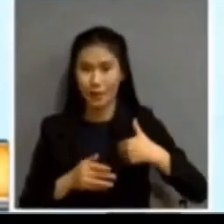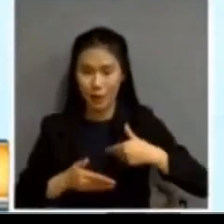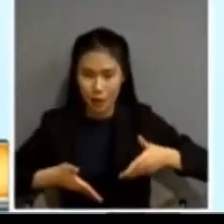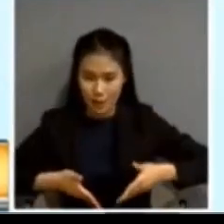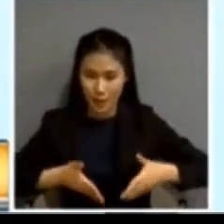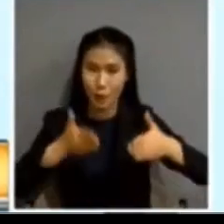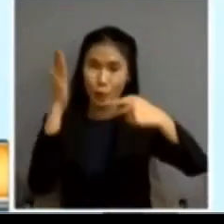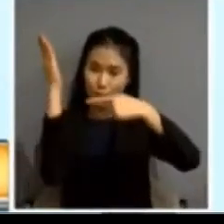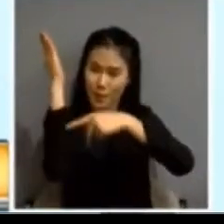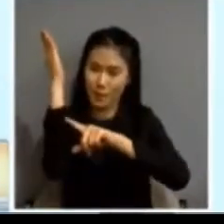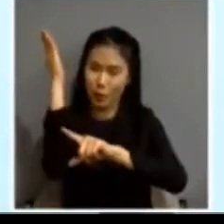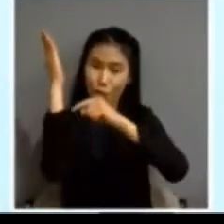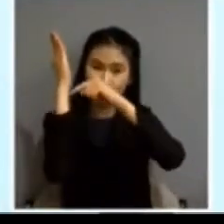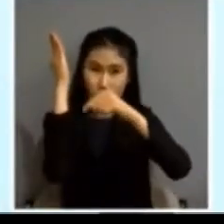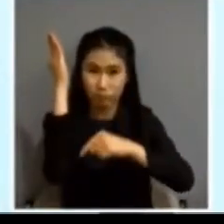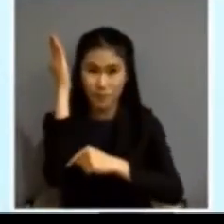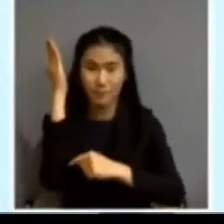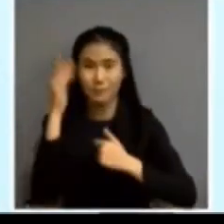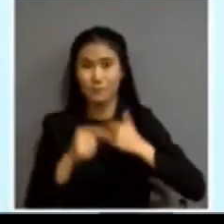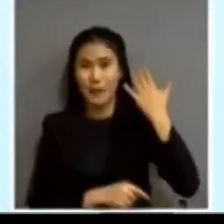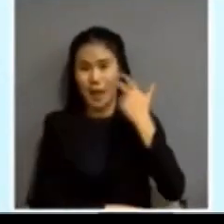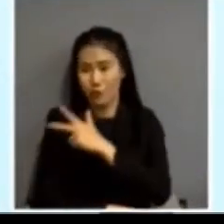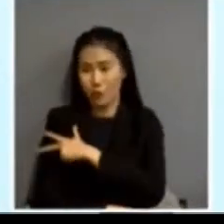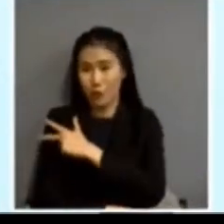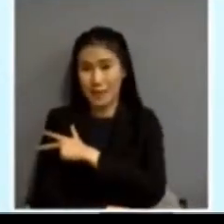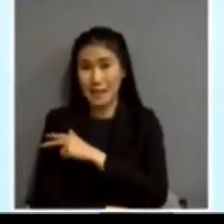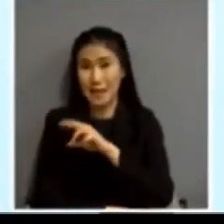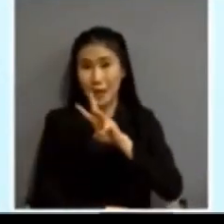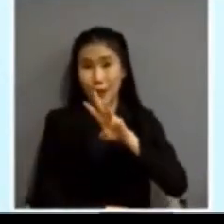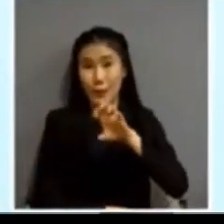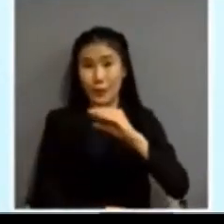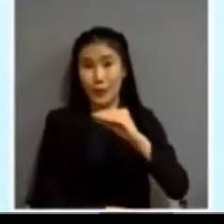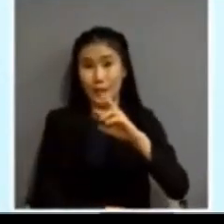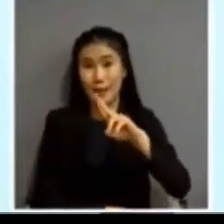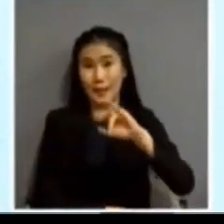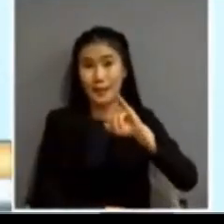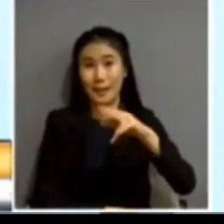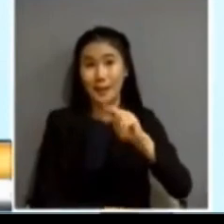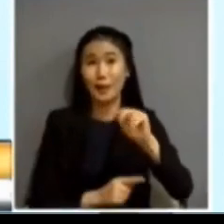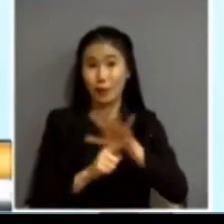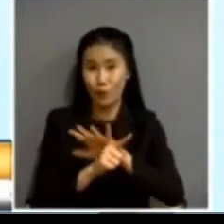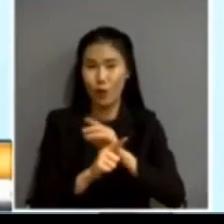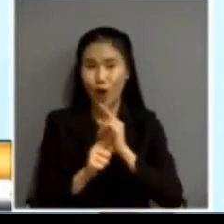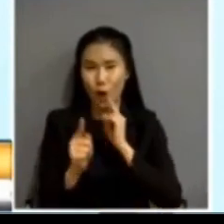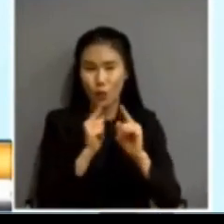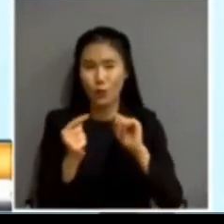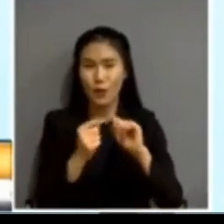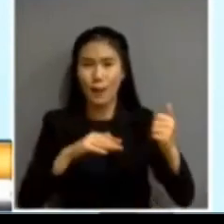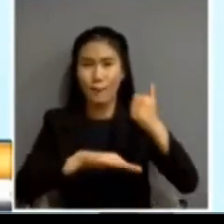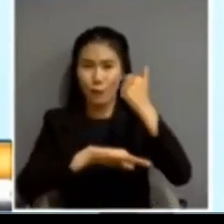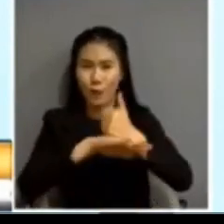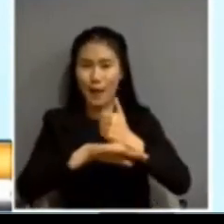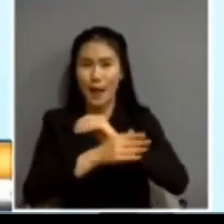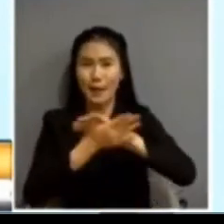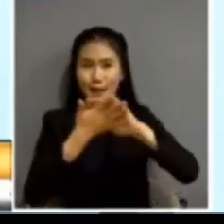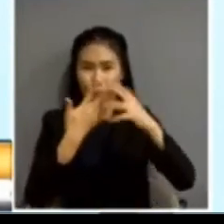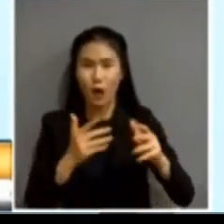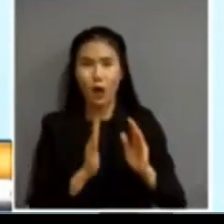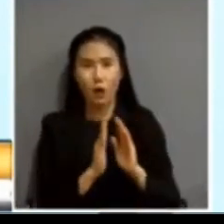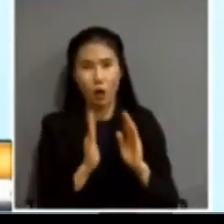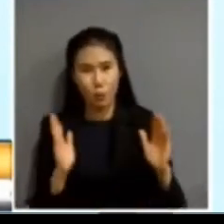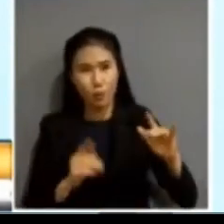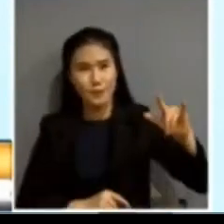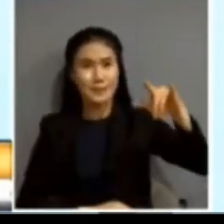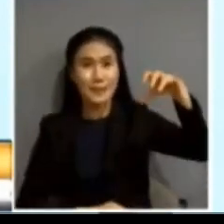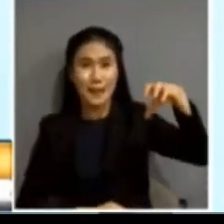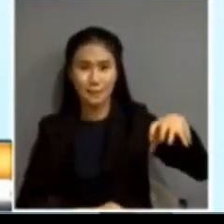เส้นทางที่ท่านพูดถึงท่านดร.วิโรจน์รับไปดำเนินการแล้วก็คุยกับท่านรองอธิบดีไกวันแล้วนะครับกราบขอบคุณสำหรับเรื่องสน